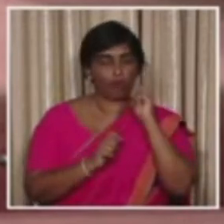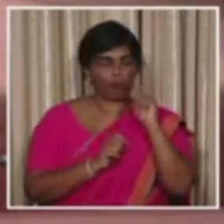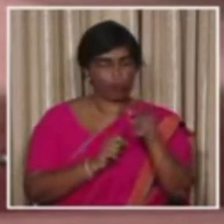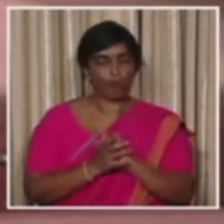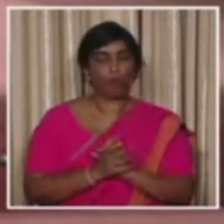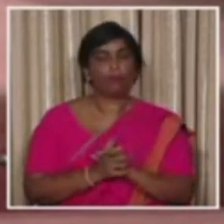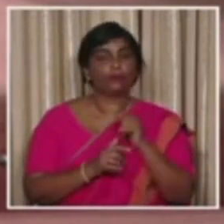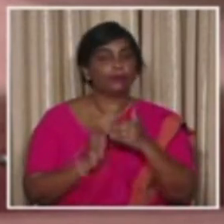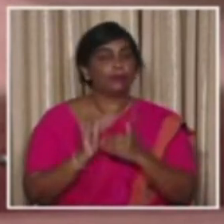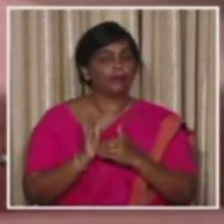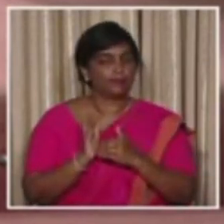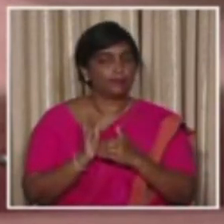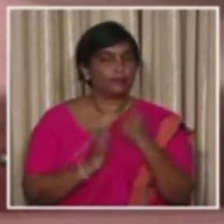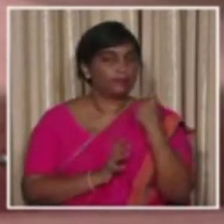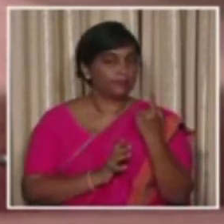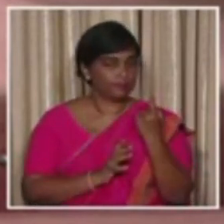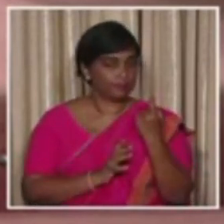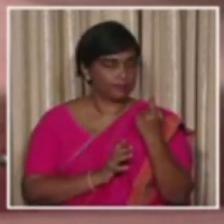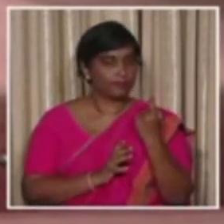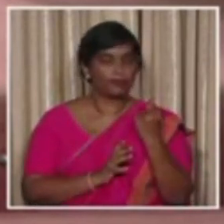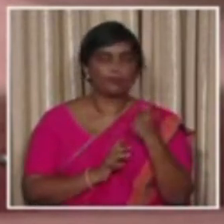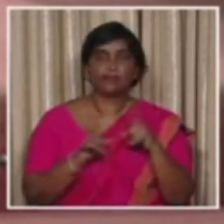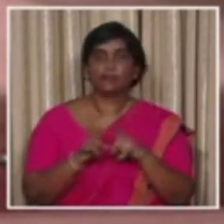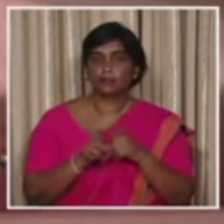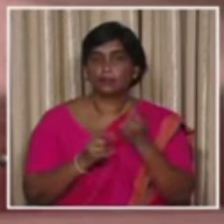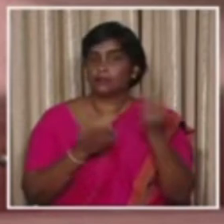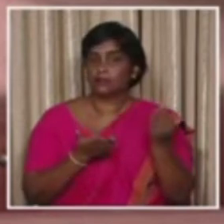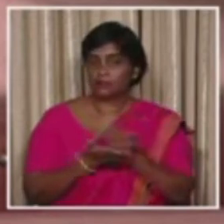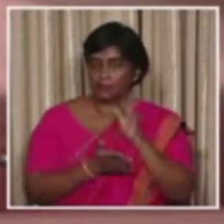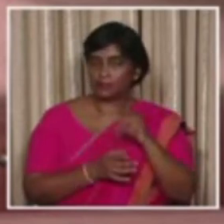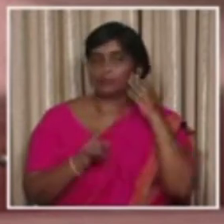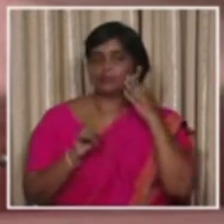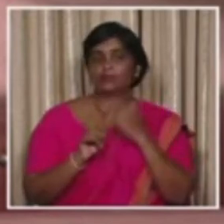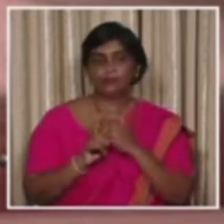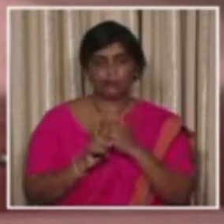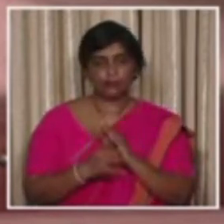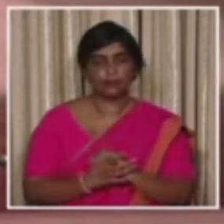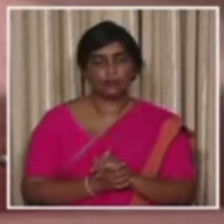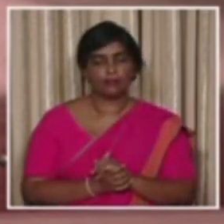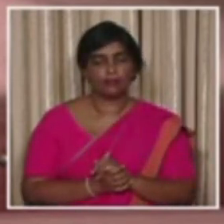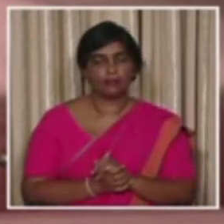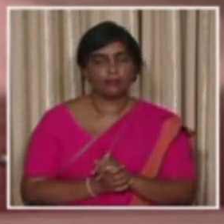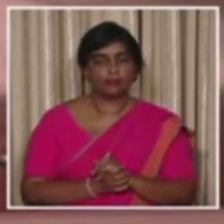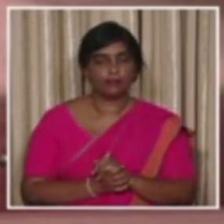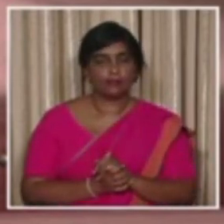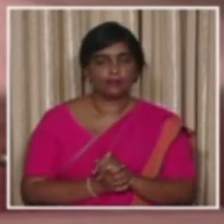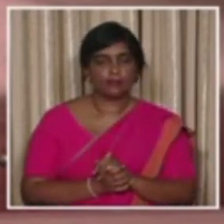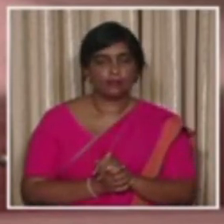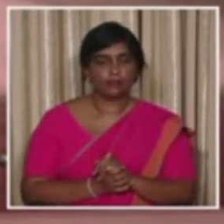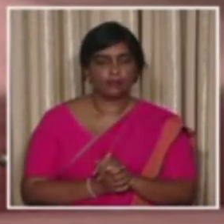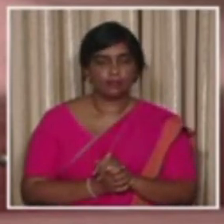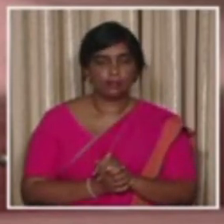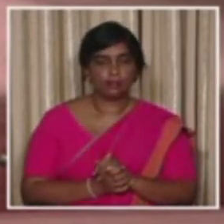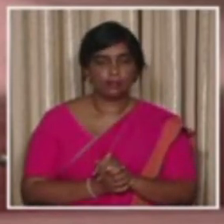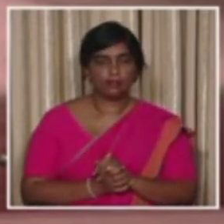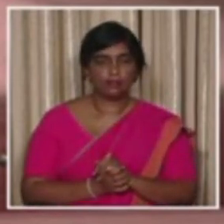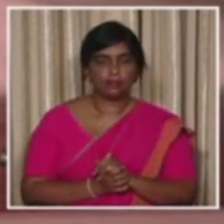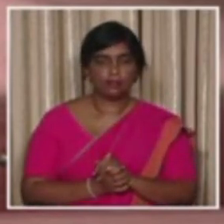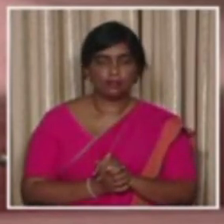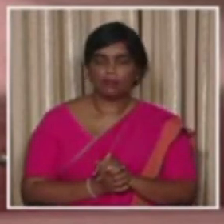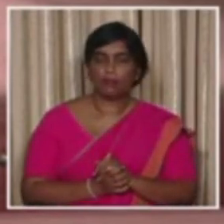1,000,000,000 ரூபாய் நிதி ஒதுக்கீடு செய்யப்பட்டிருக்கின்றது. அந்த நிதி ஒதுக்கீடு அவர்கள், அந்த காணாமல்